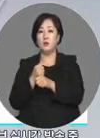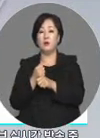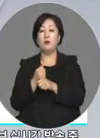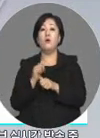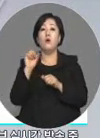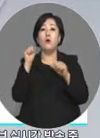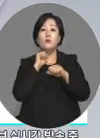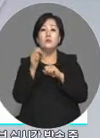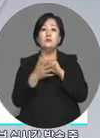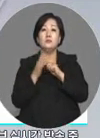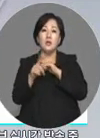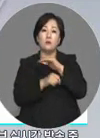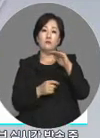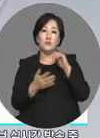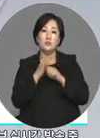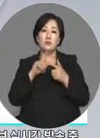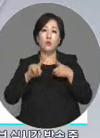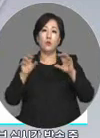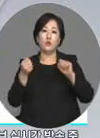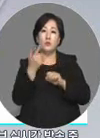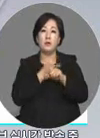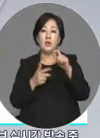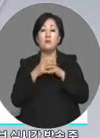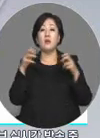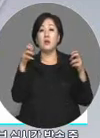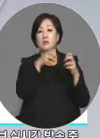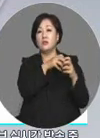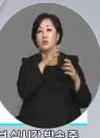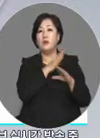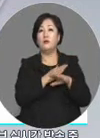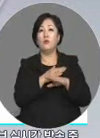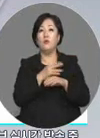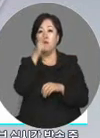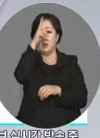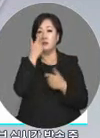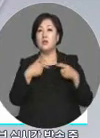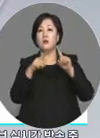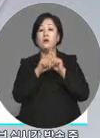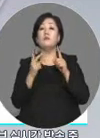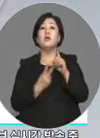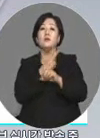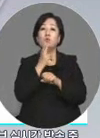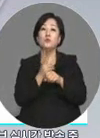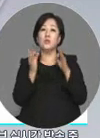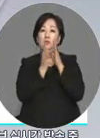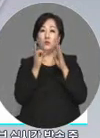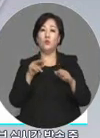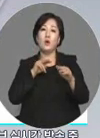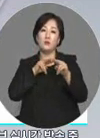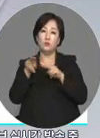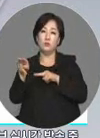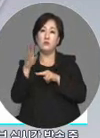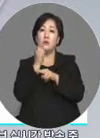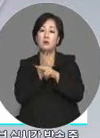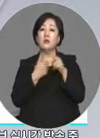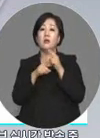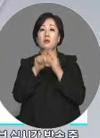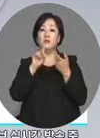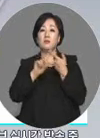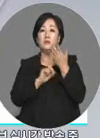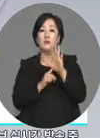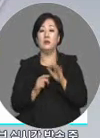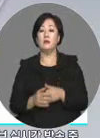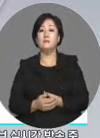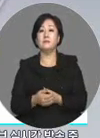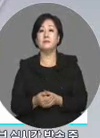차량으로 순찰차와 오토바이 등을 들이받고 경찰과 2시간 넘게 도주극까지 벌였습니다. 김예은 기자의 단독